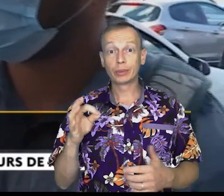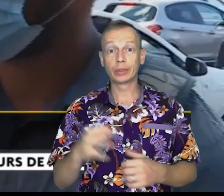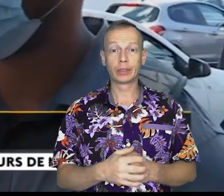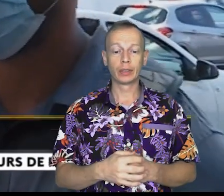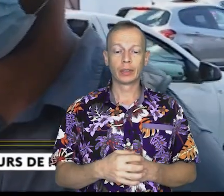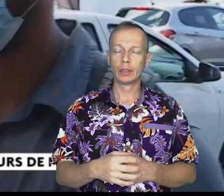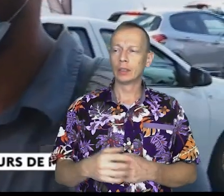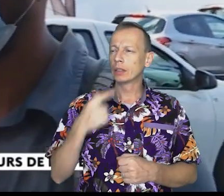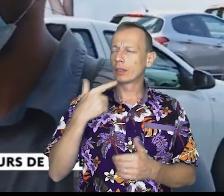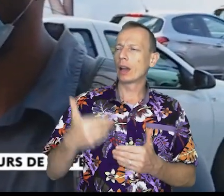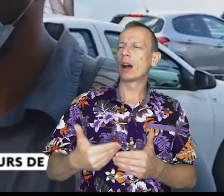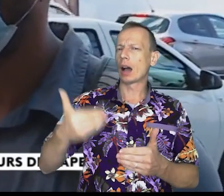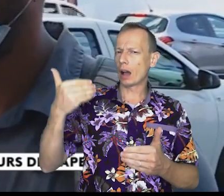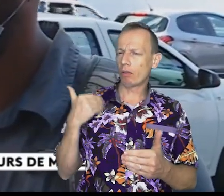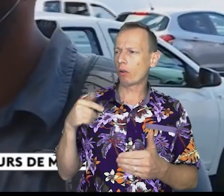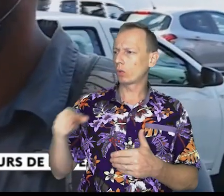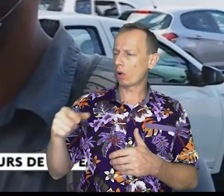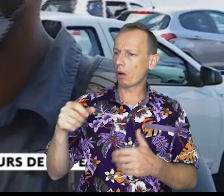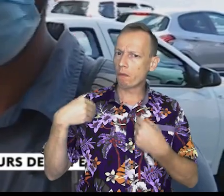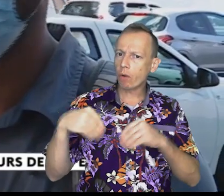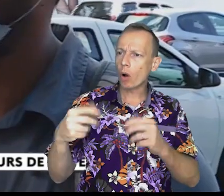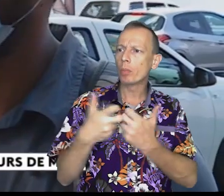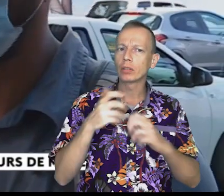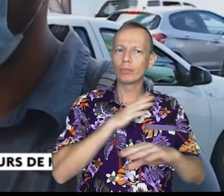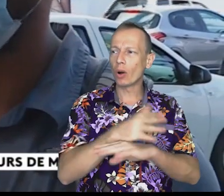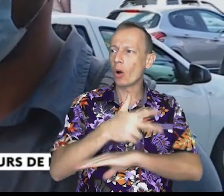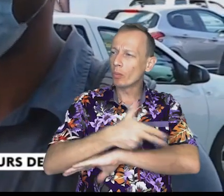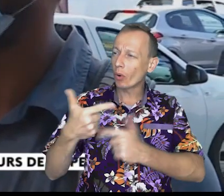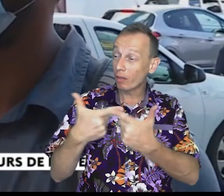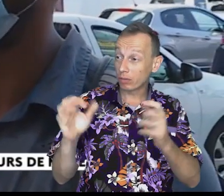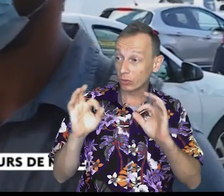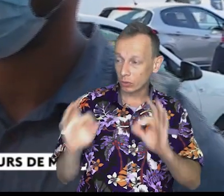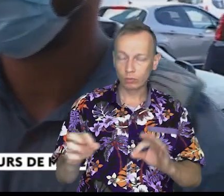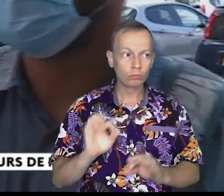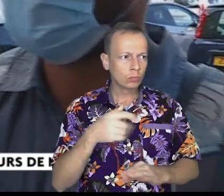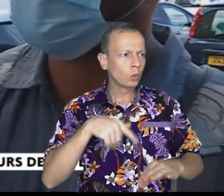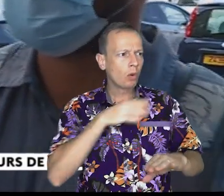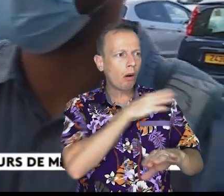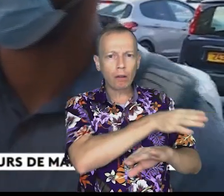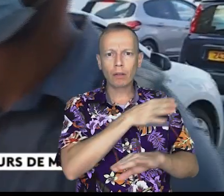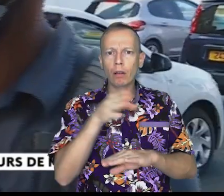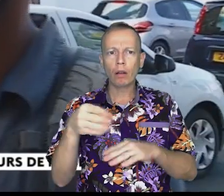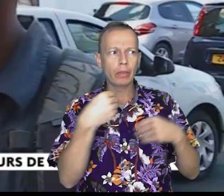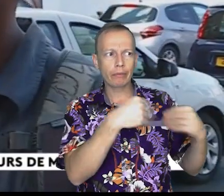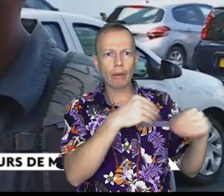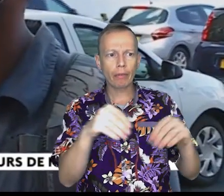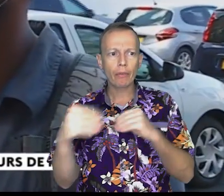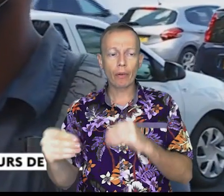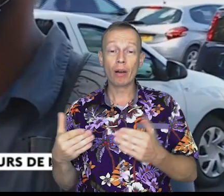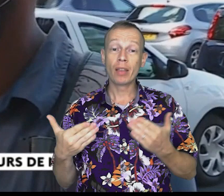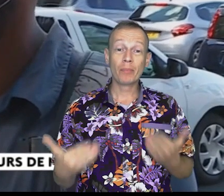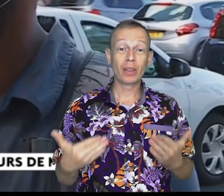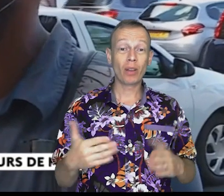– Avant Marama, vous alliez vendre dans les bureaux et tout ? – Oui, partout. Et là maintenant,